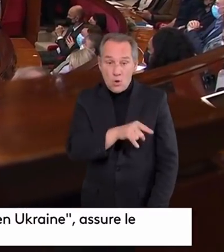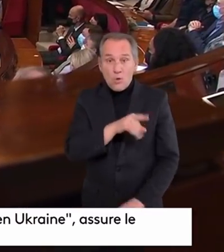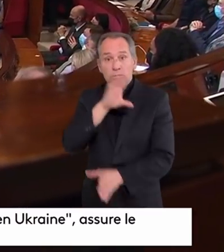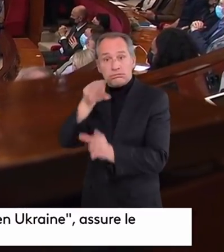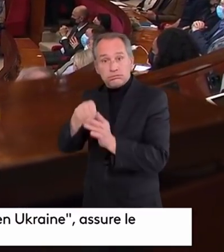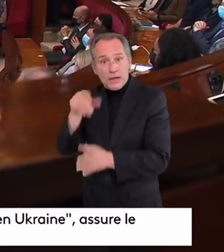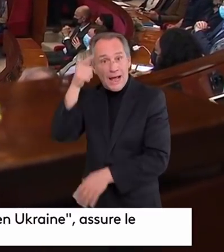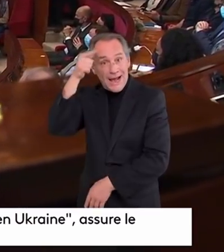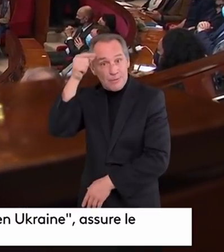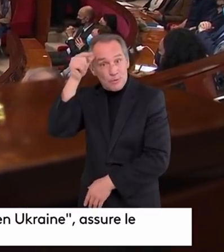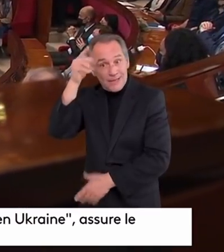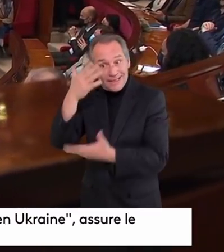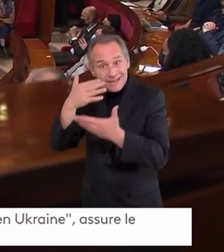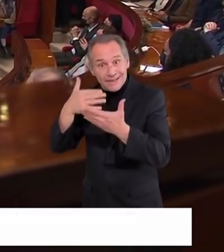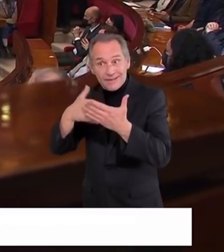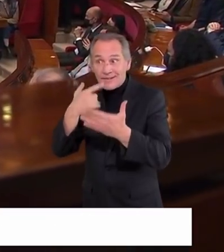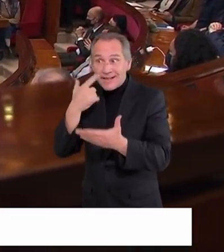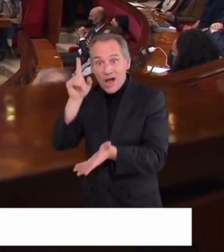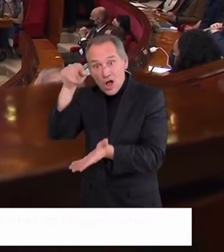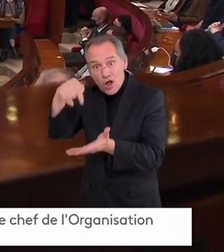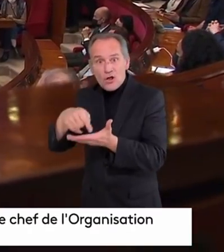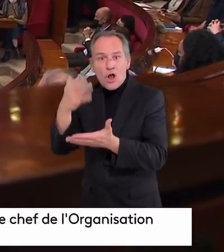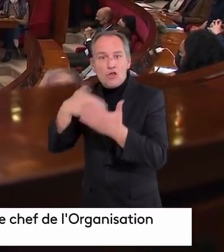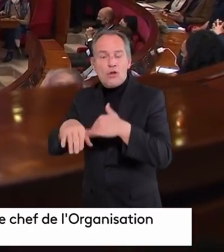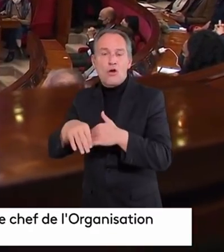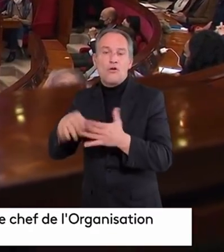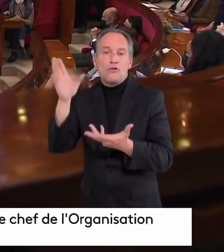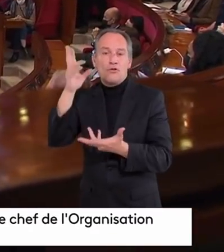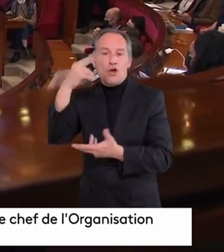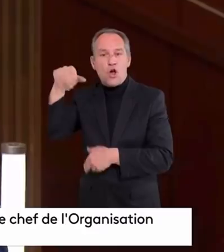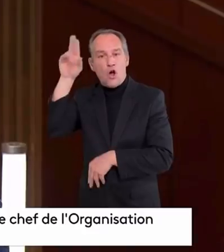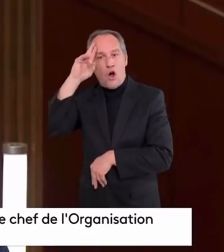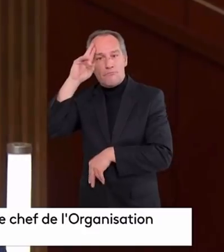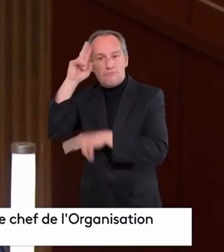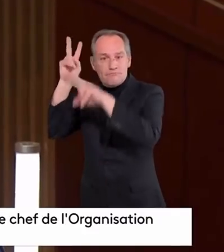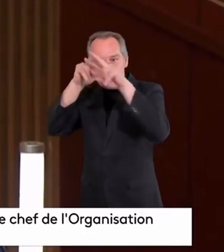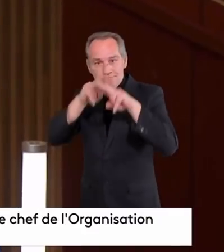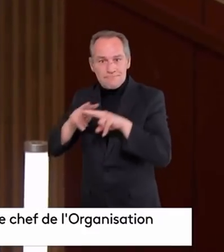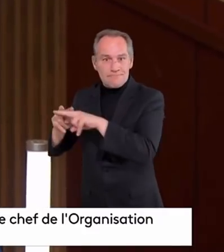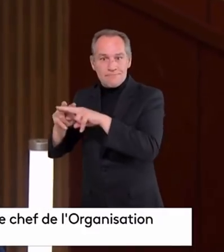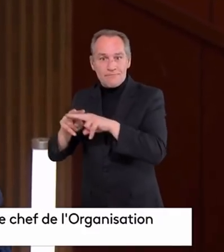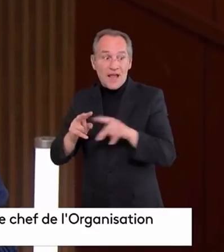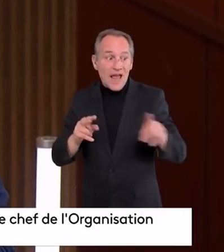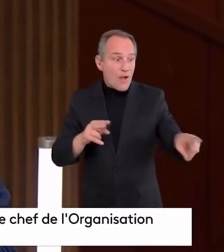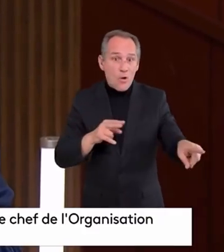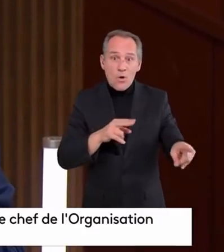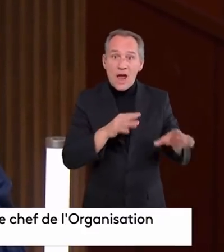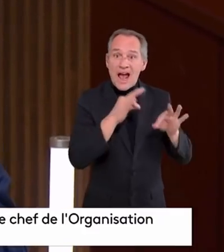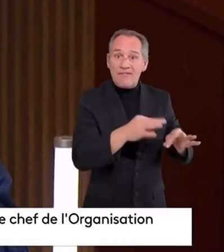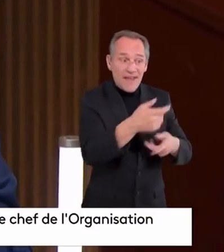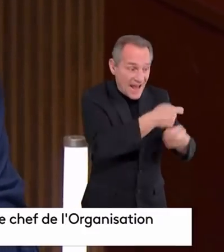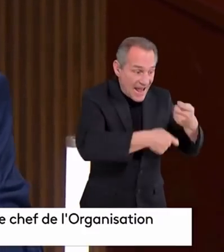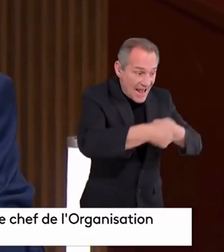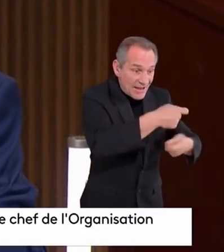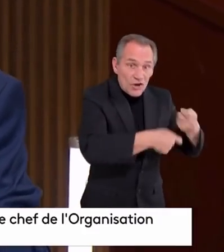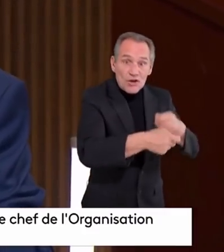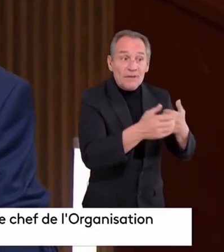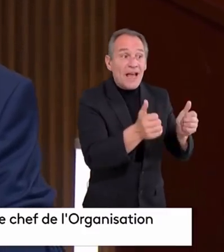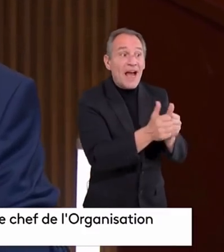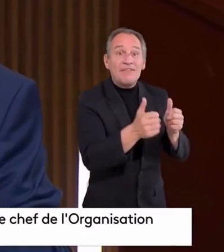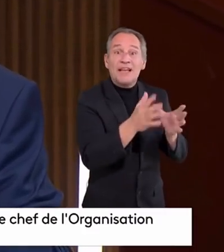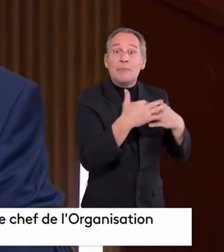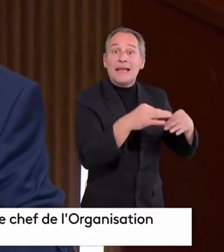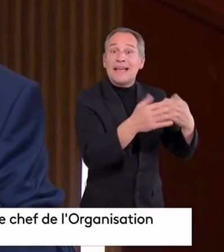République et donc au sein de l'Union européenne. Et donc, ils n'ont pas le droit. Je trouve ça absolument stupide. Sur l'île de la Réunion, ils pêchent le